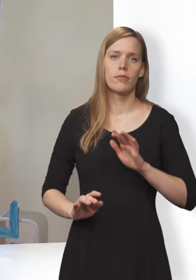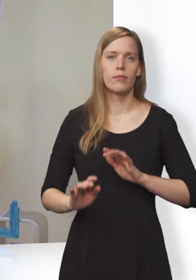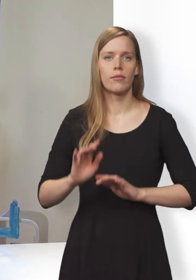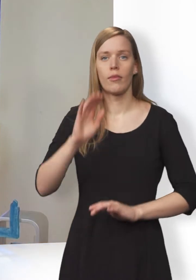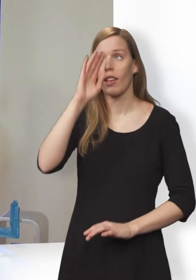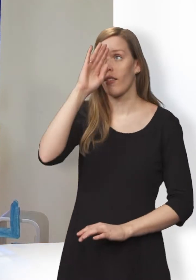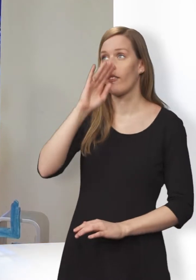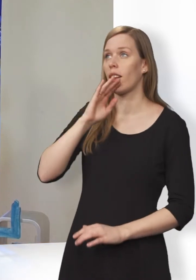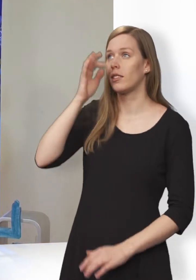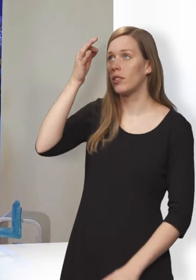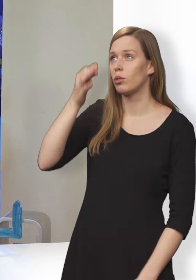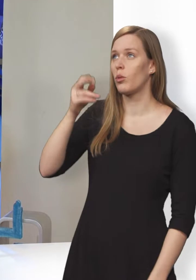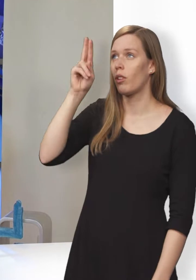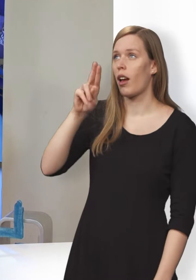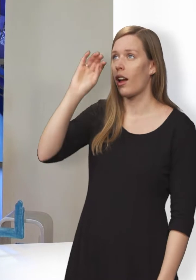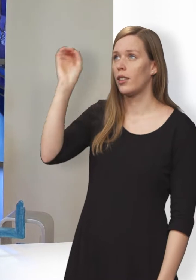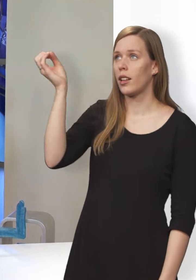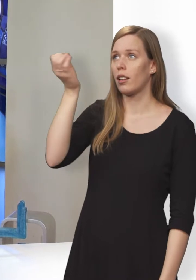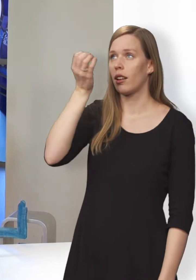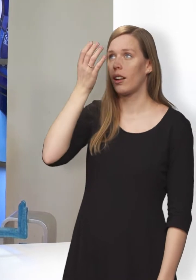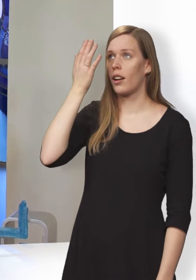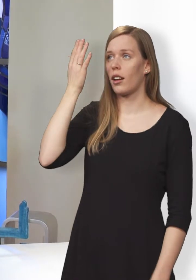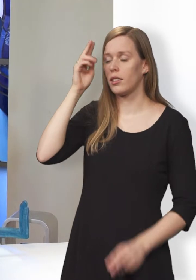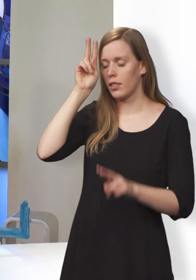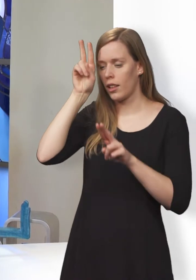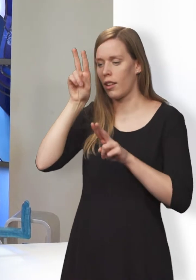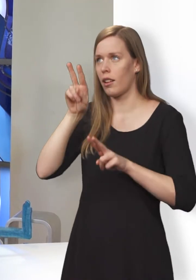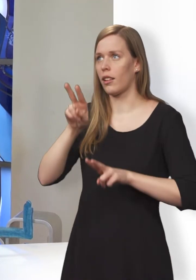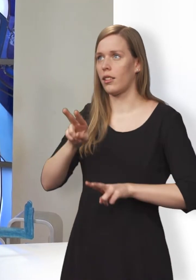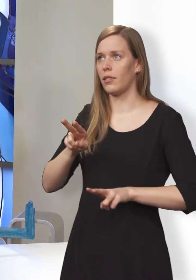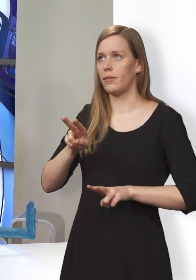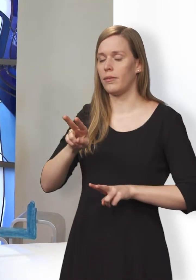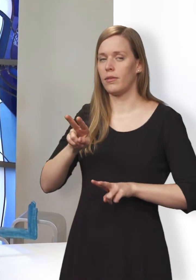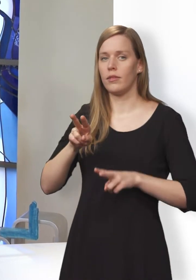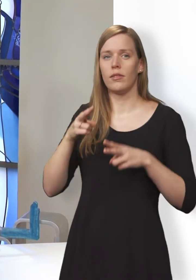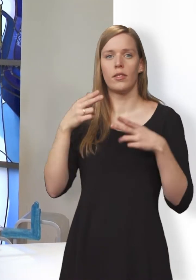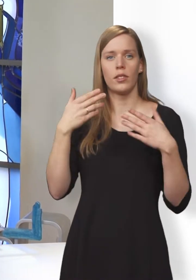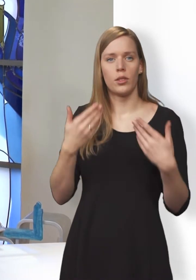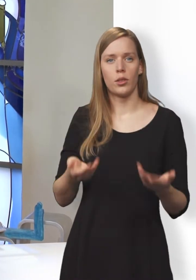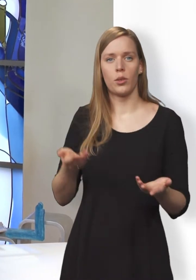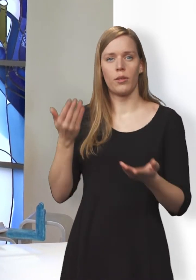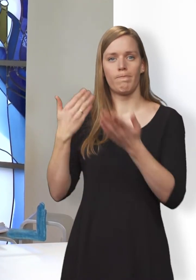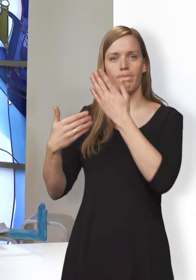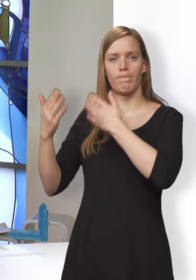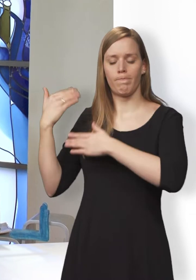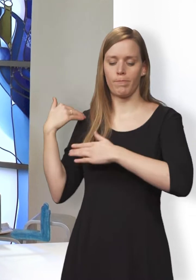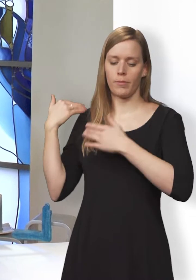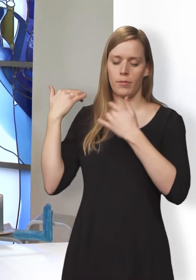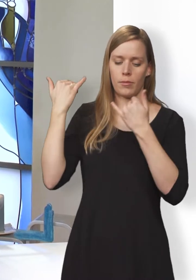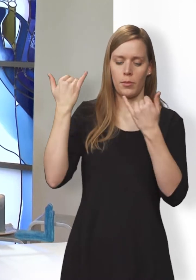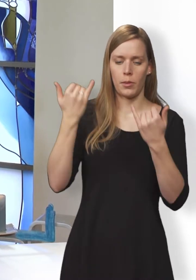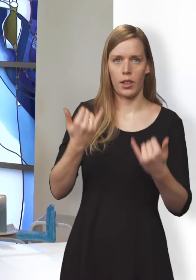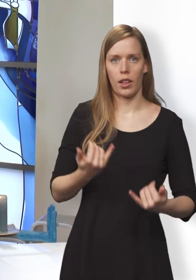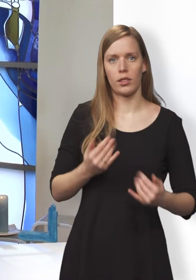er sei dem vater und dem sohn und dem heiligen geist wie es war am